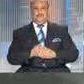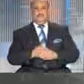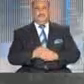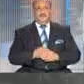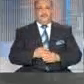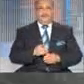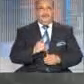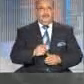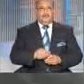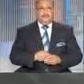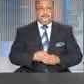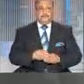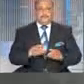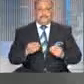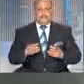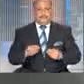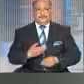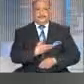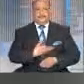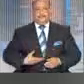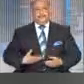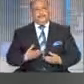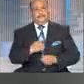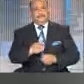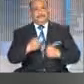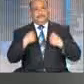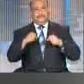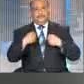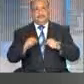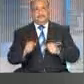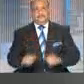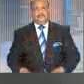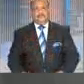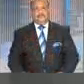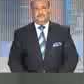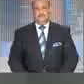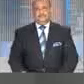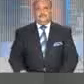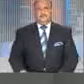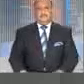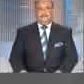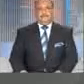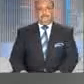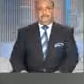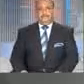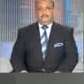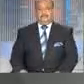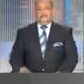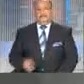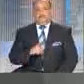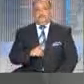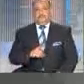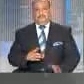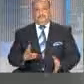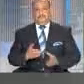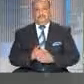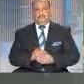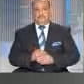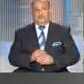عملية مطاردة لعدم امتثاله لتعليمات أمنية بمنطقة كوندار. طبق القانون تمشي